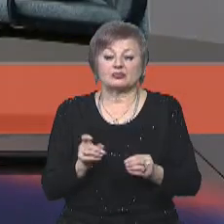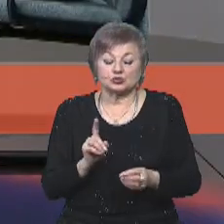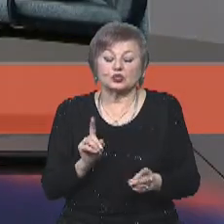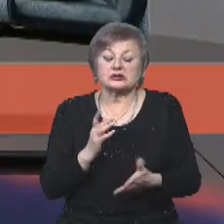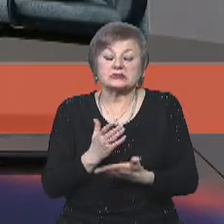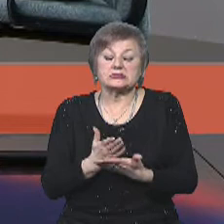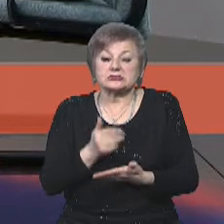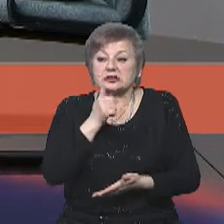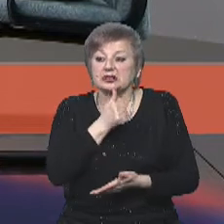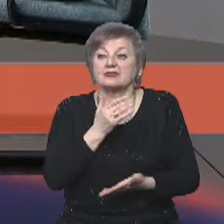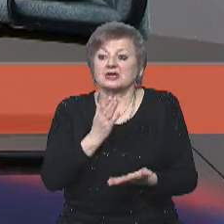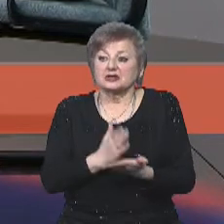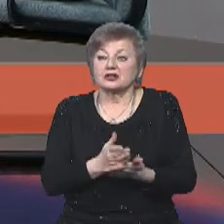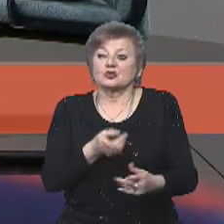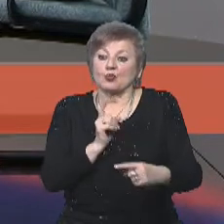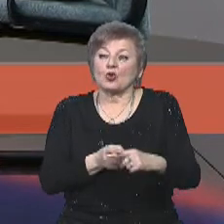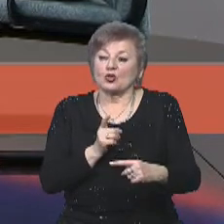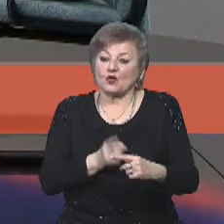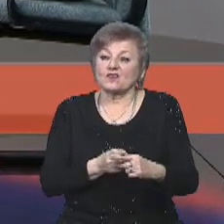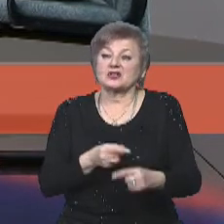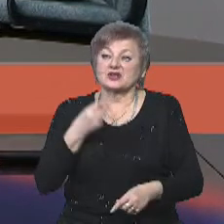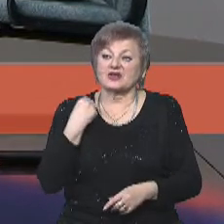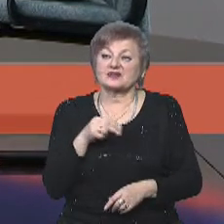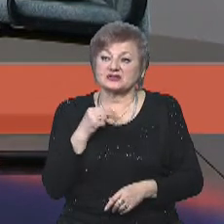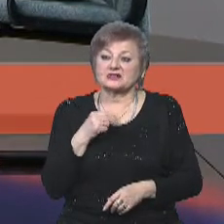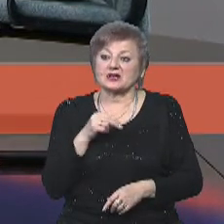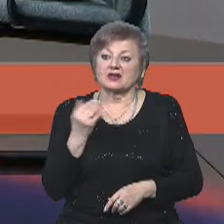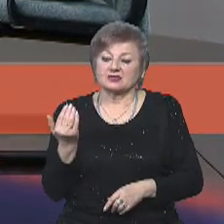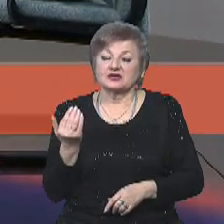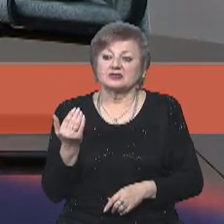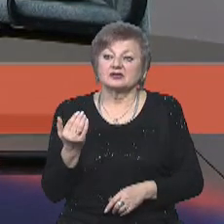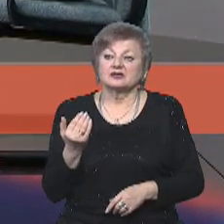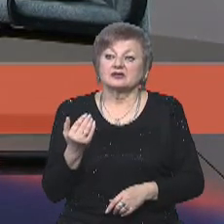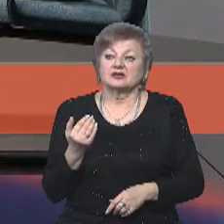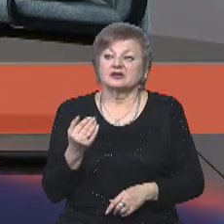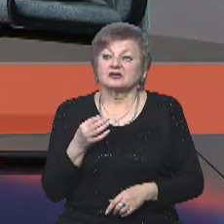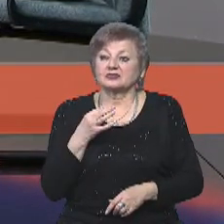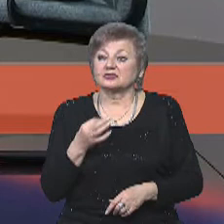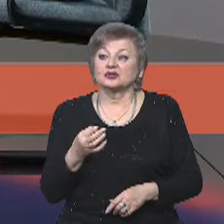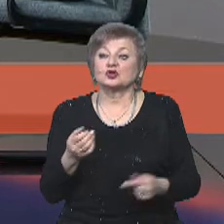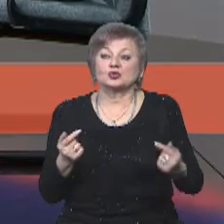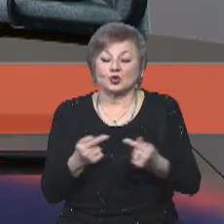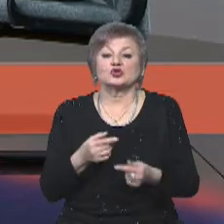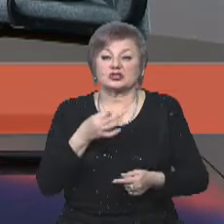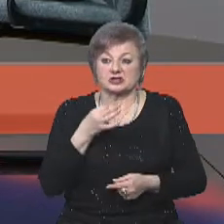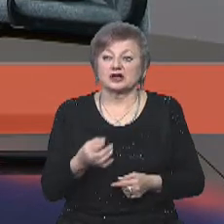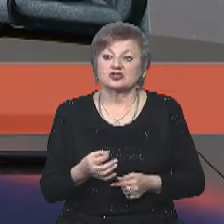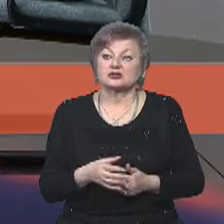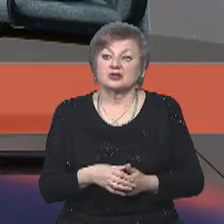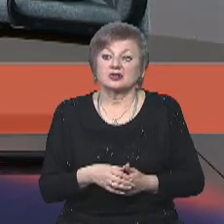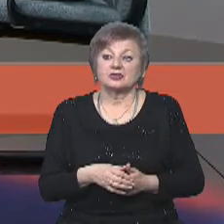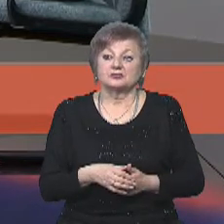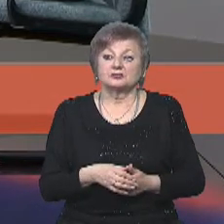ну, половина сетей у нас в Запорожье изношена, Александр Сергеевич может конкретно сказать, да,